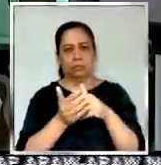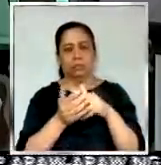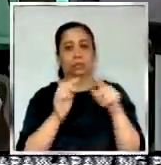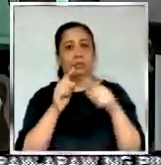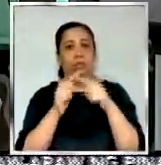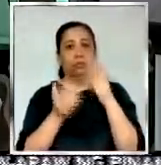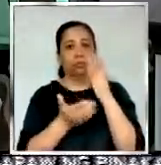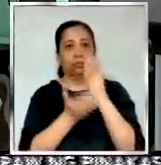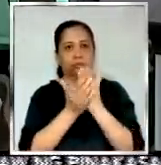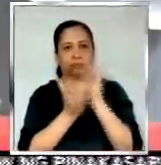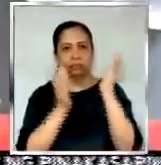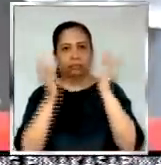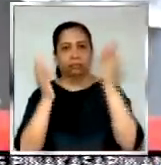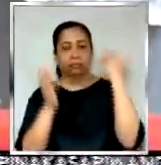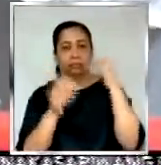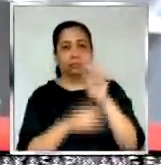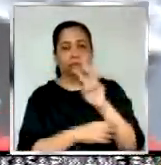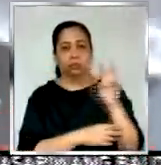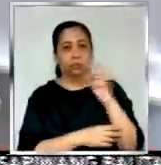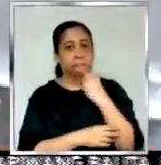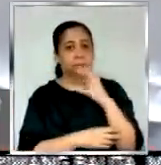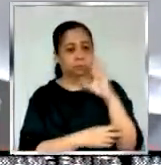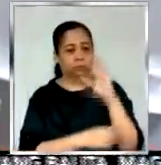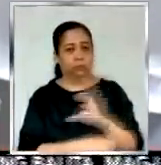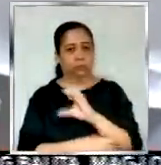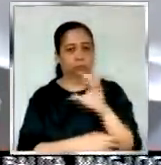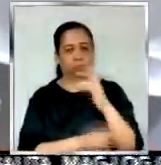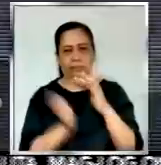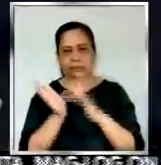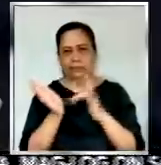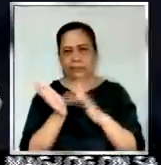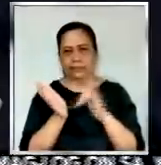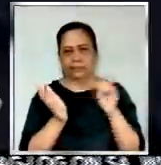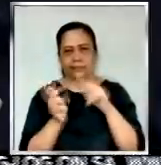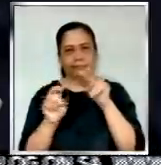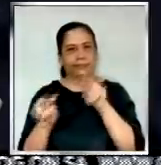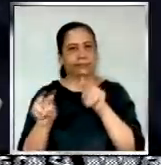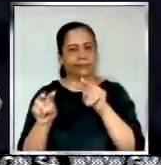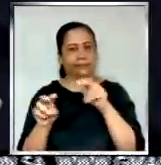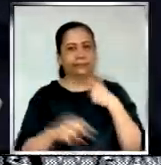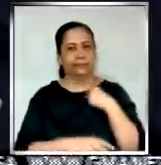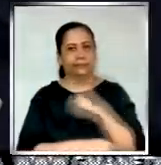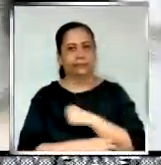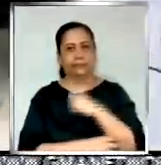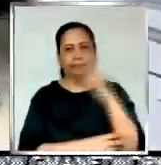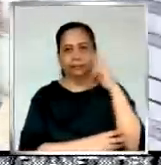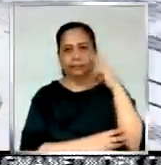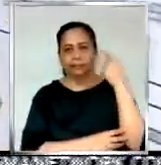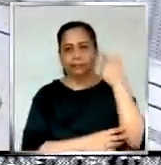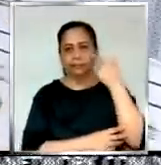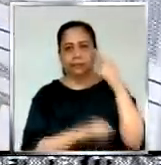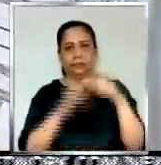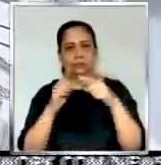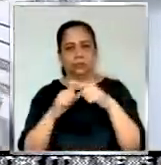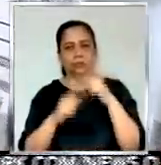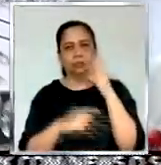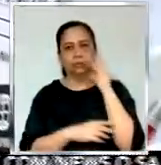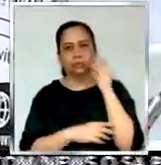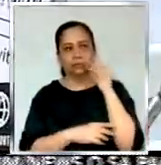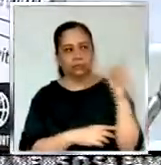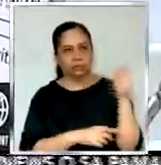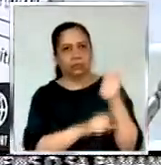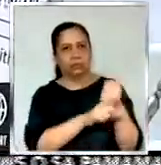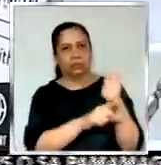serbisyo doon ng Red Cross. Ang pananamantalang ito na monitor daw ni Senator Richard Gordon nang maranasan ng isa mismo sa kanyang